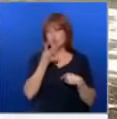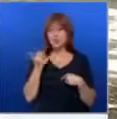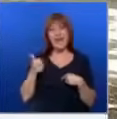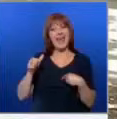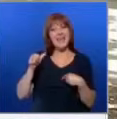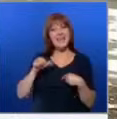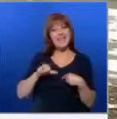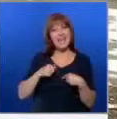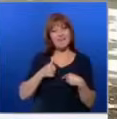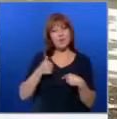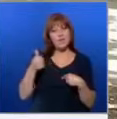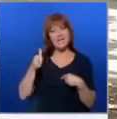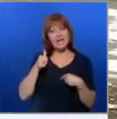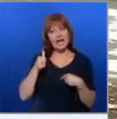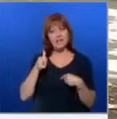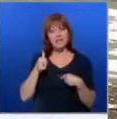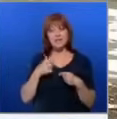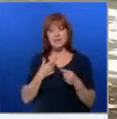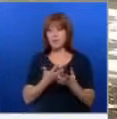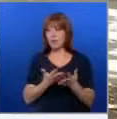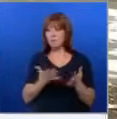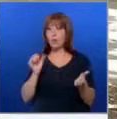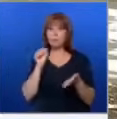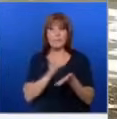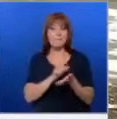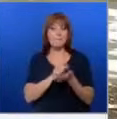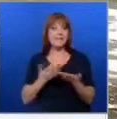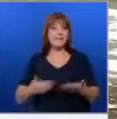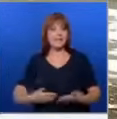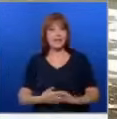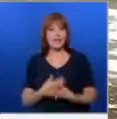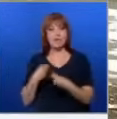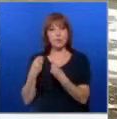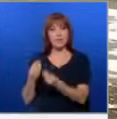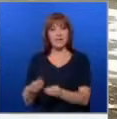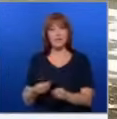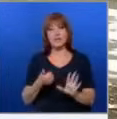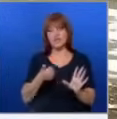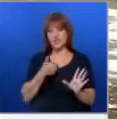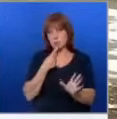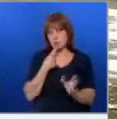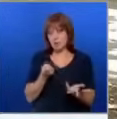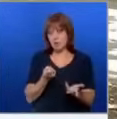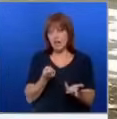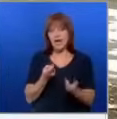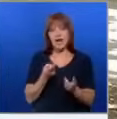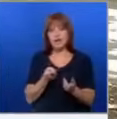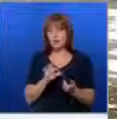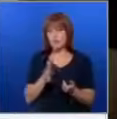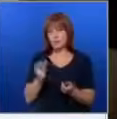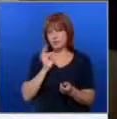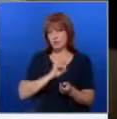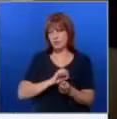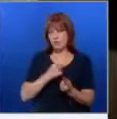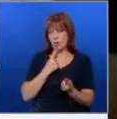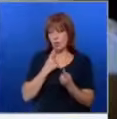Явор Яни има доста на обществена, нали, медийна интерес, за това му дадаха и тези години. Иначе реално щеше да получи